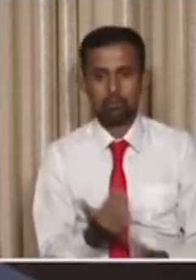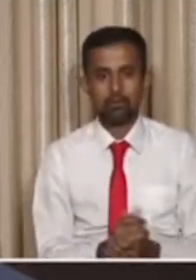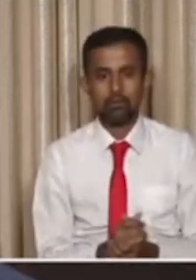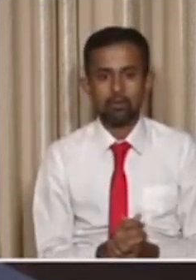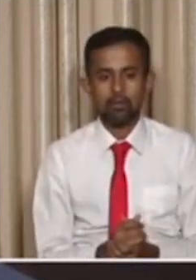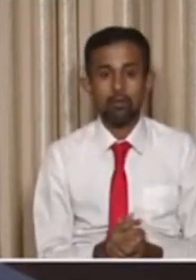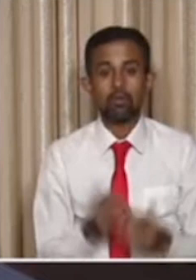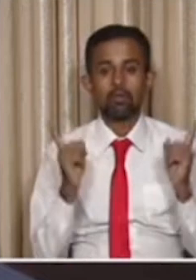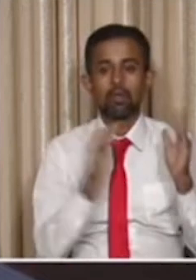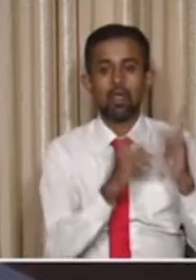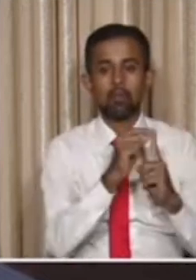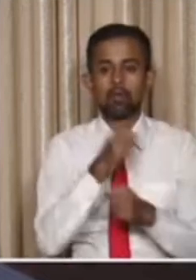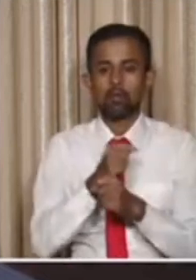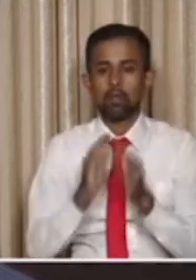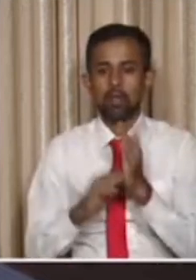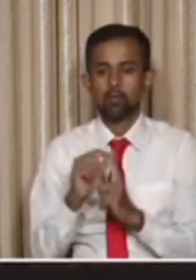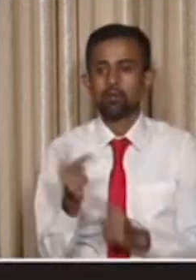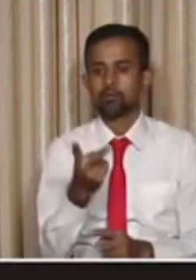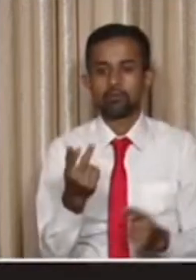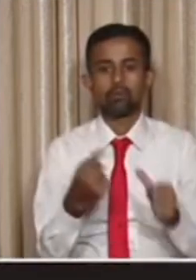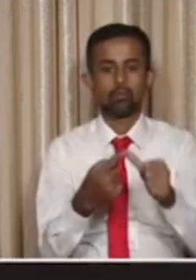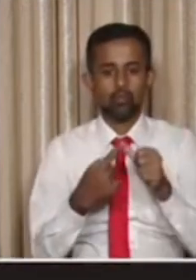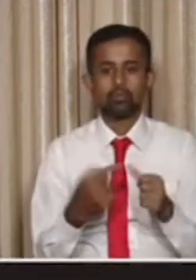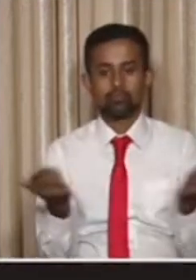macam no kriya macam tu mana? Raja macam tu mana? Utarat dini kira.